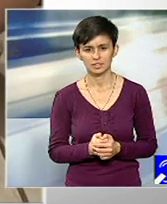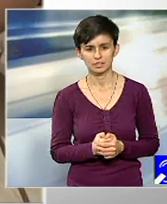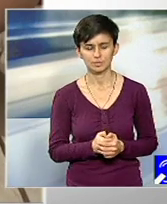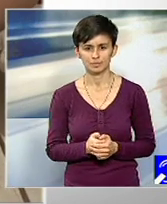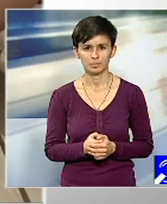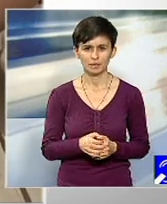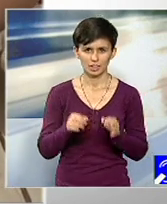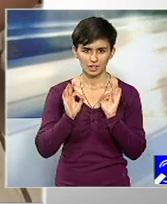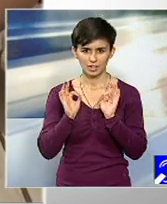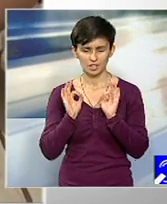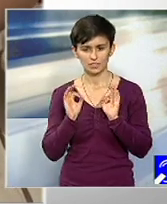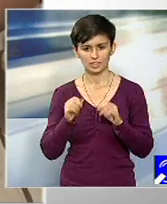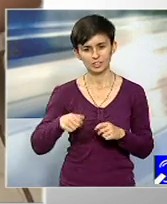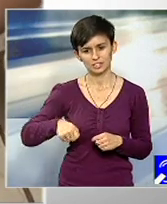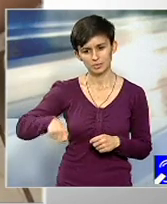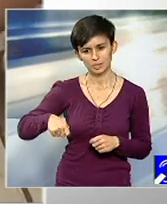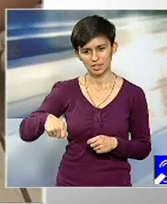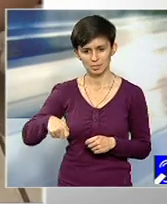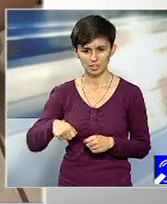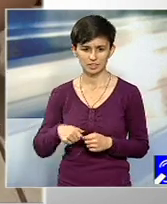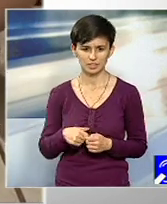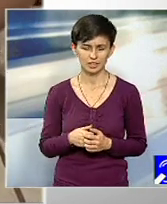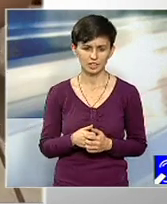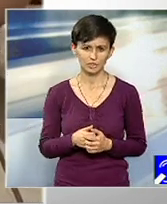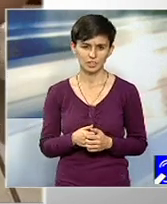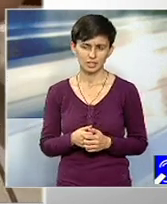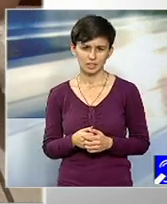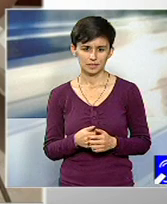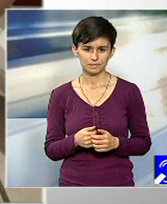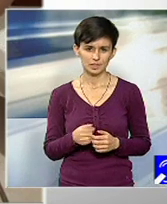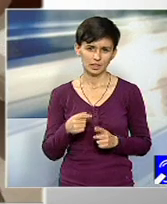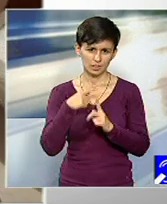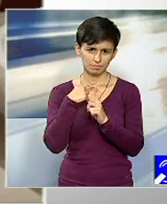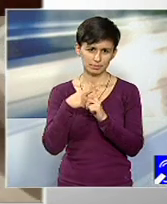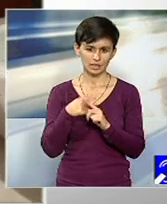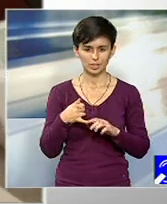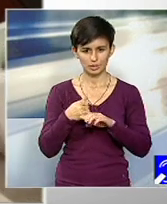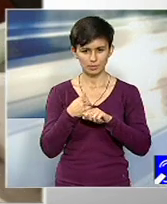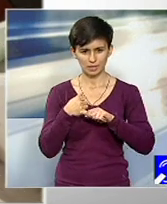rețetele trecute ai folosit mixerul. Punem un pic de lapte.